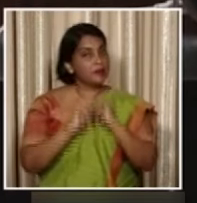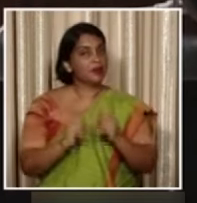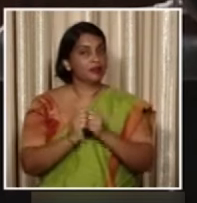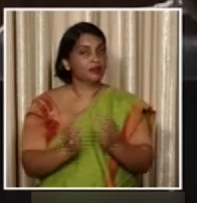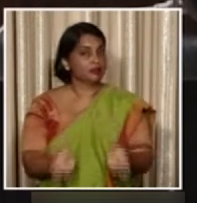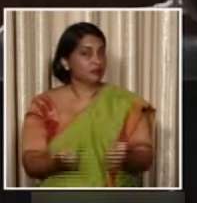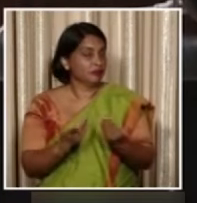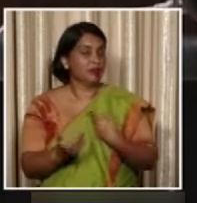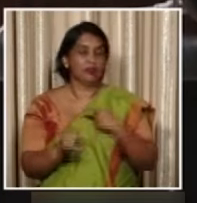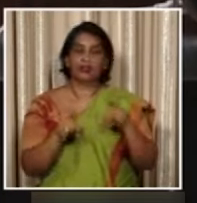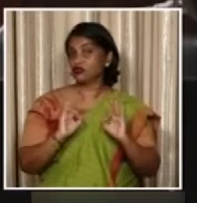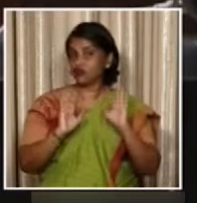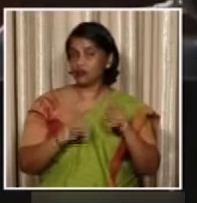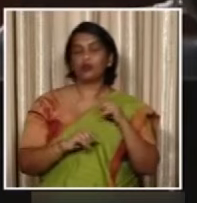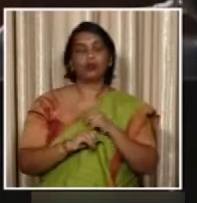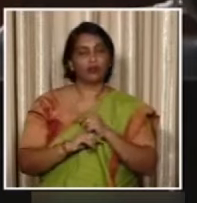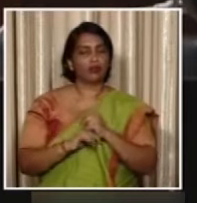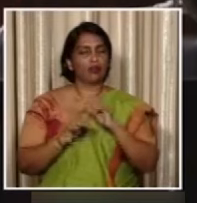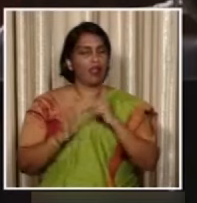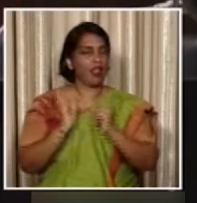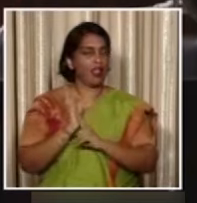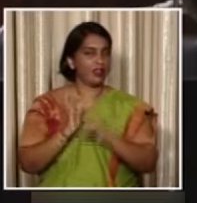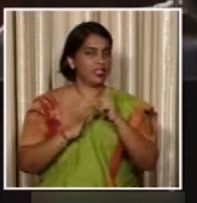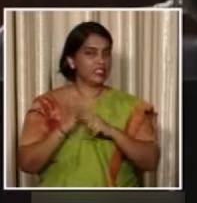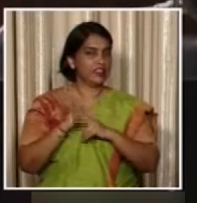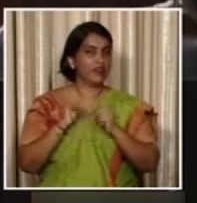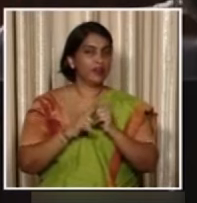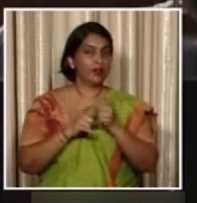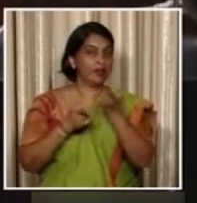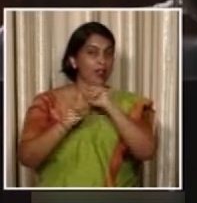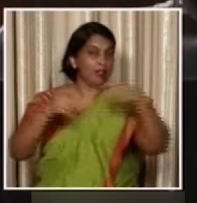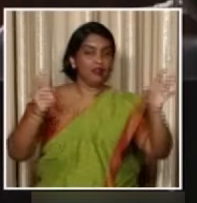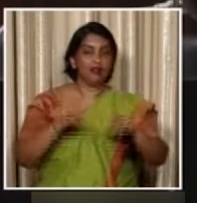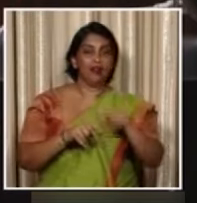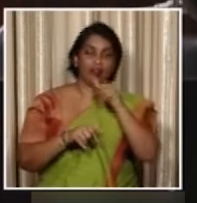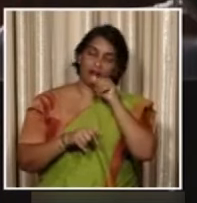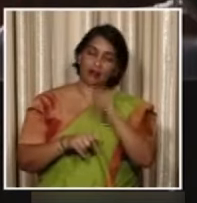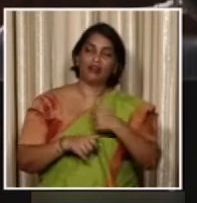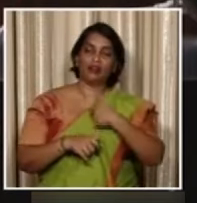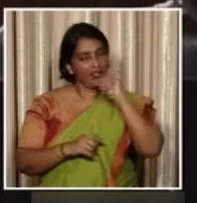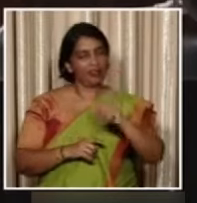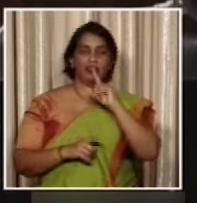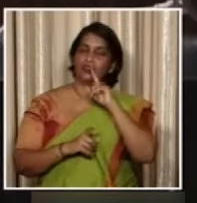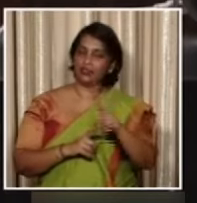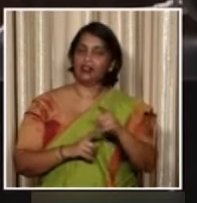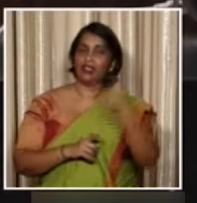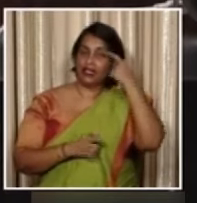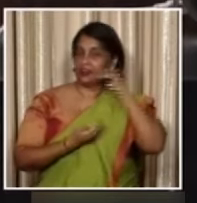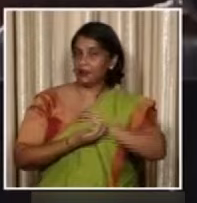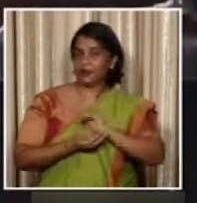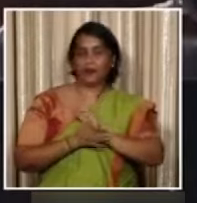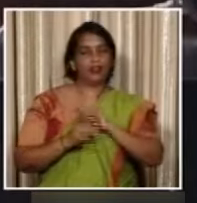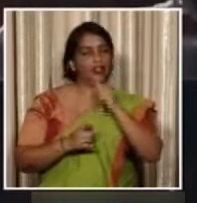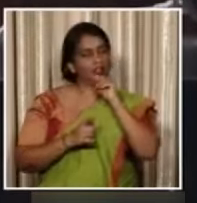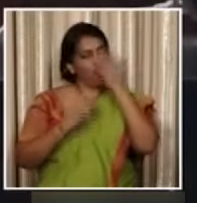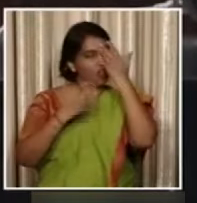සිදු කිරීමට තැත් කිරීමද වරදක්. මොන වුණ ලාල්කාන්ත මන්ත්‍රීතුමා අනිත් කට්ටිය වගේ නෙවෙයි, හරි අවංක මිනිස්සයා හිතේ තියෙන්නේ කියනවා